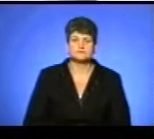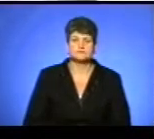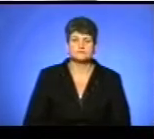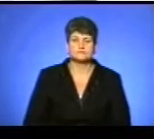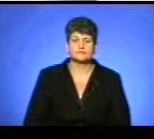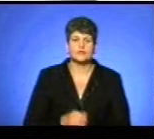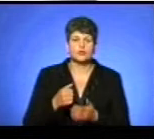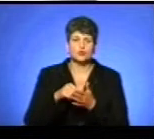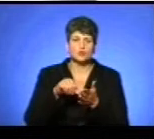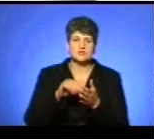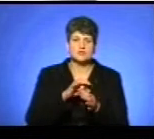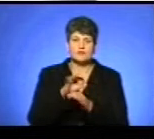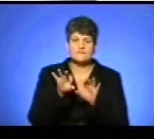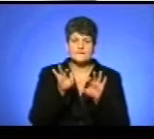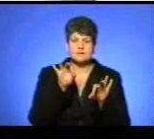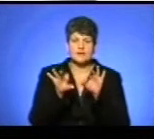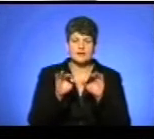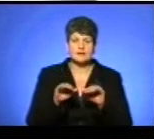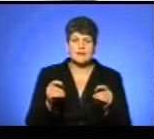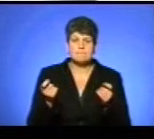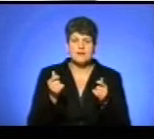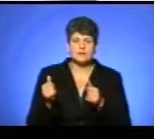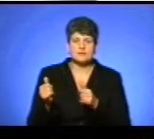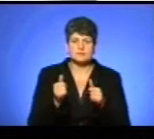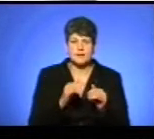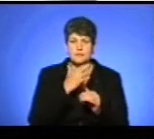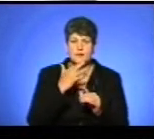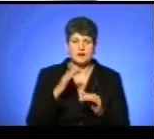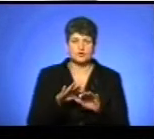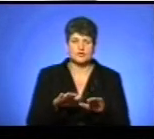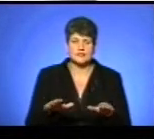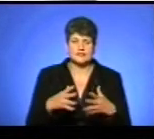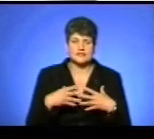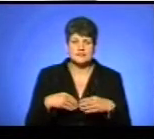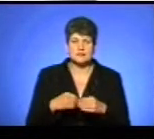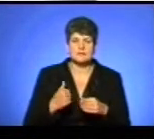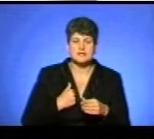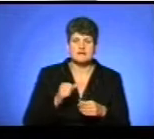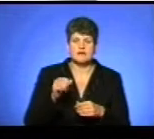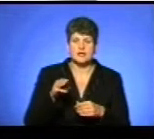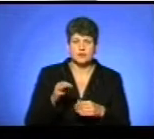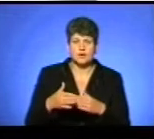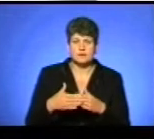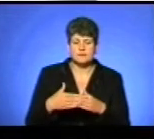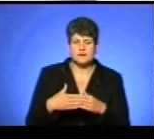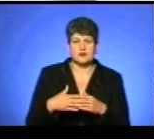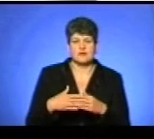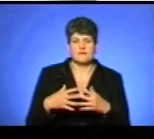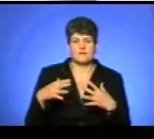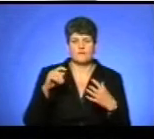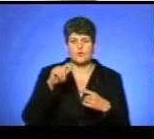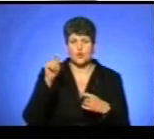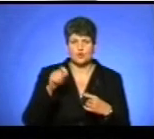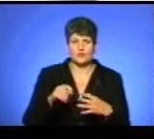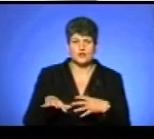До участі у проєкті відбирали дітей із малозабезпечених, багатодітних сімей, дітей бійців АТО та прифронтових зон, зазначила волонтер